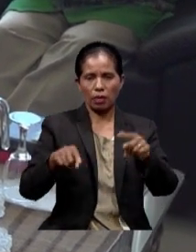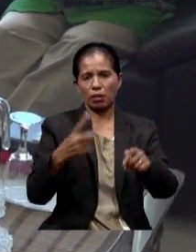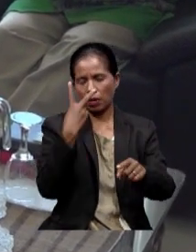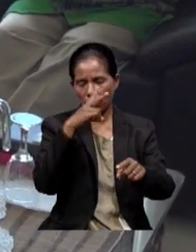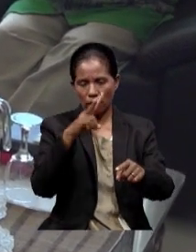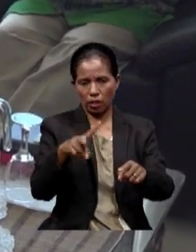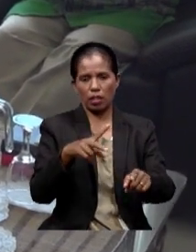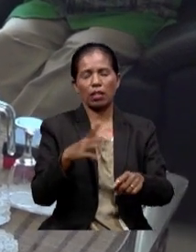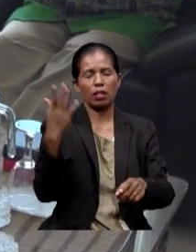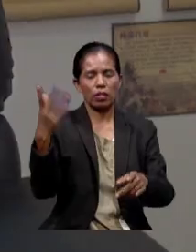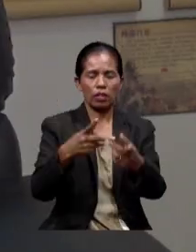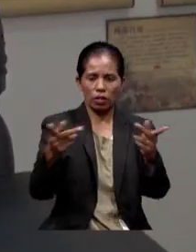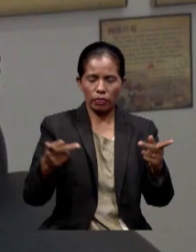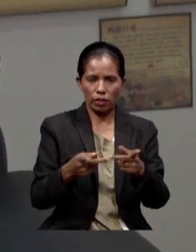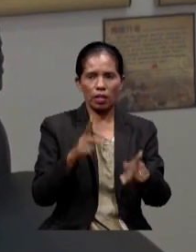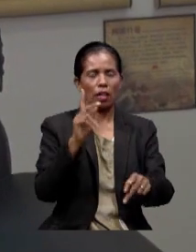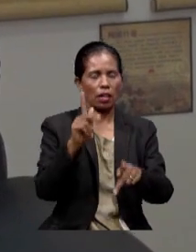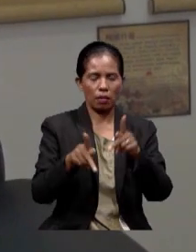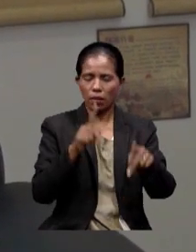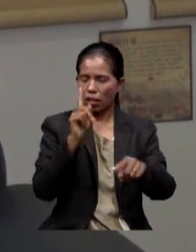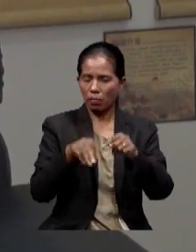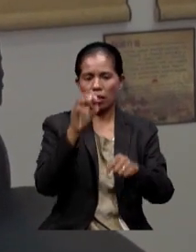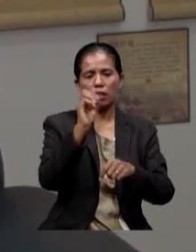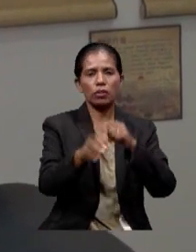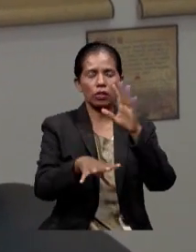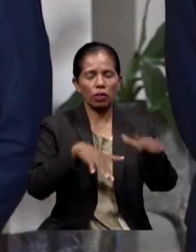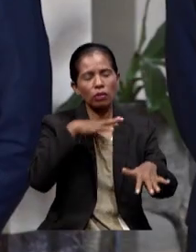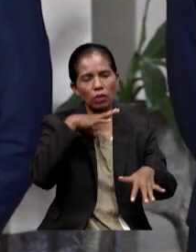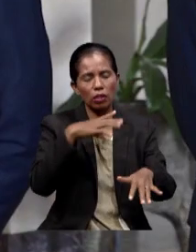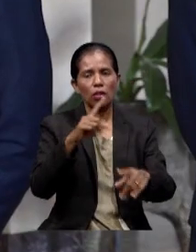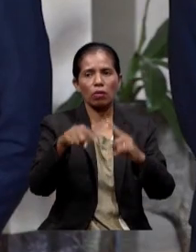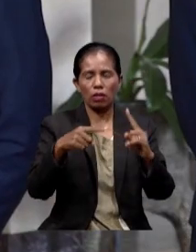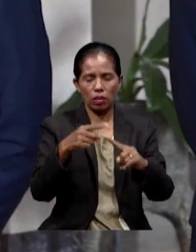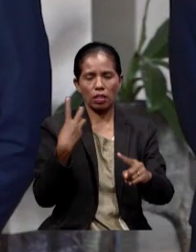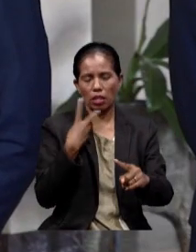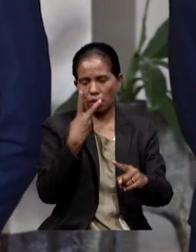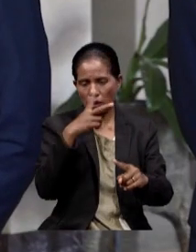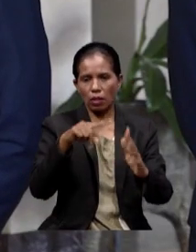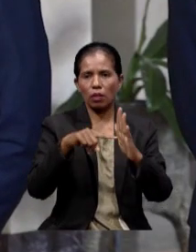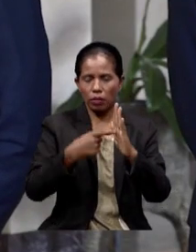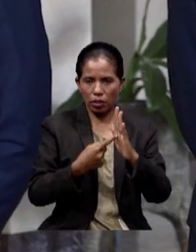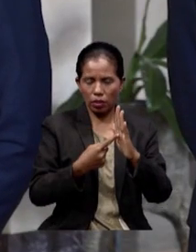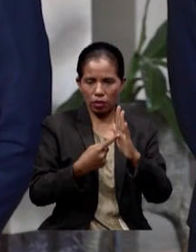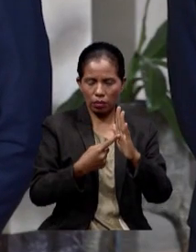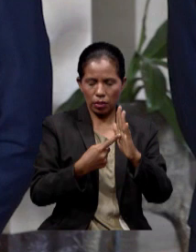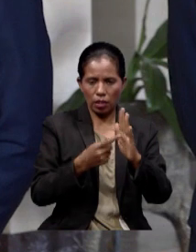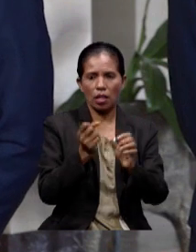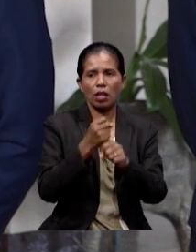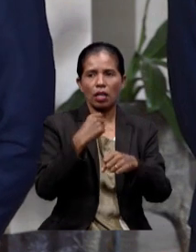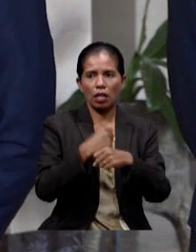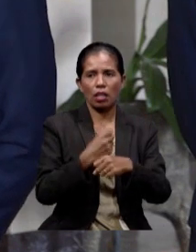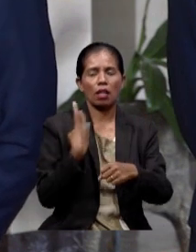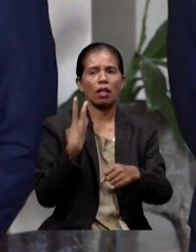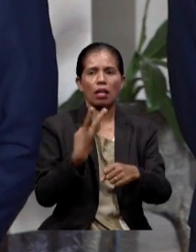para emala tau fuera ai biru manjira ami komesa konstruksau mus ami se